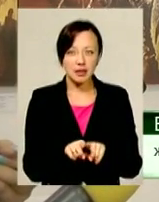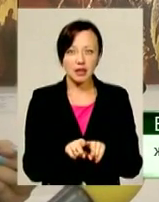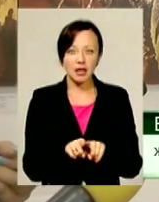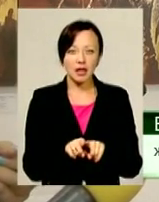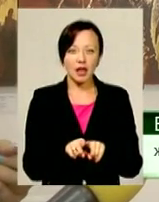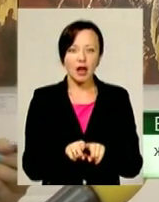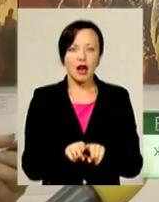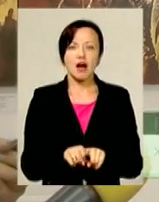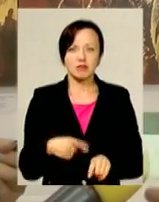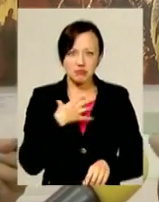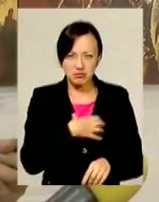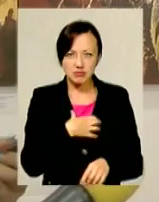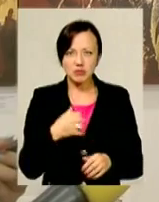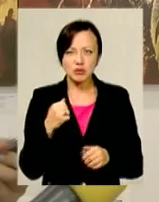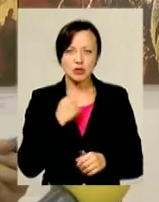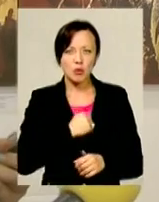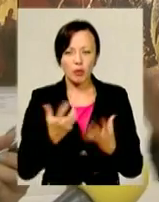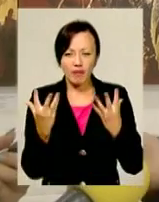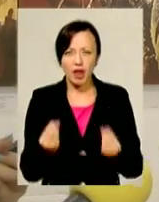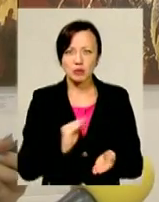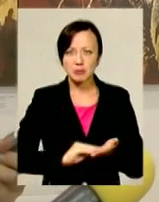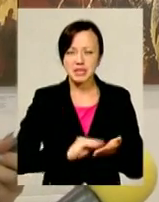настільки злободенно він писав в своїх